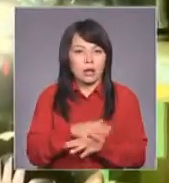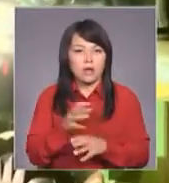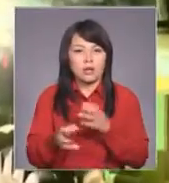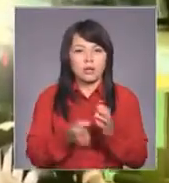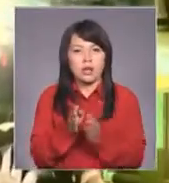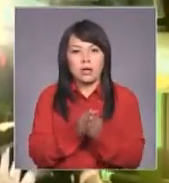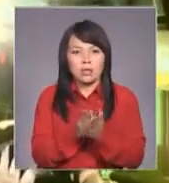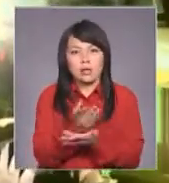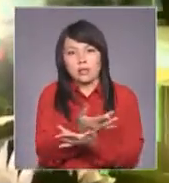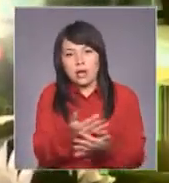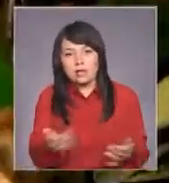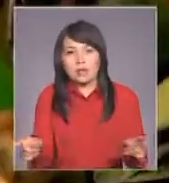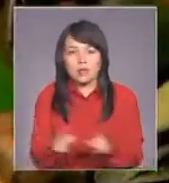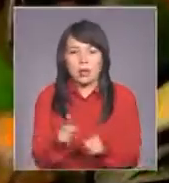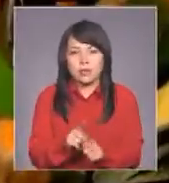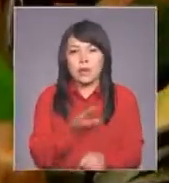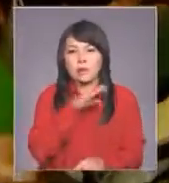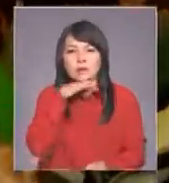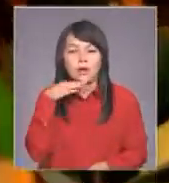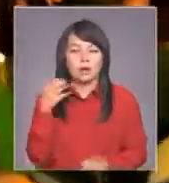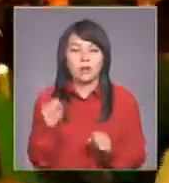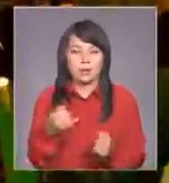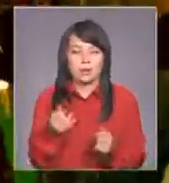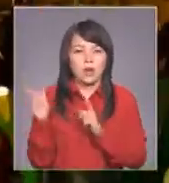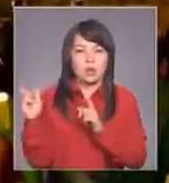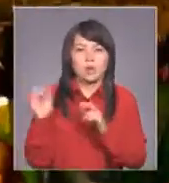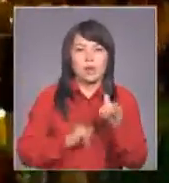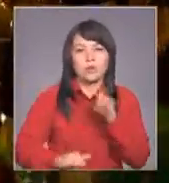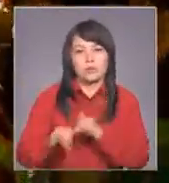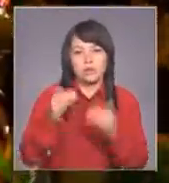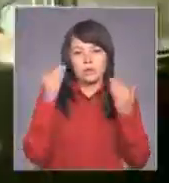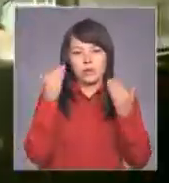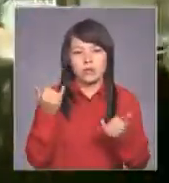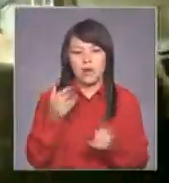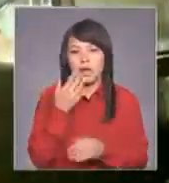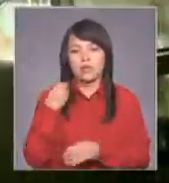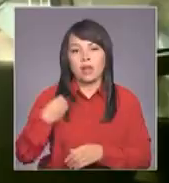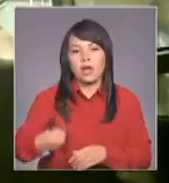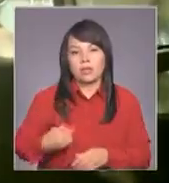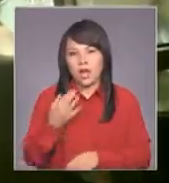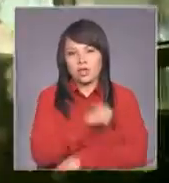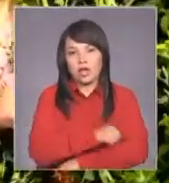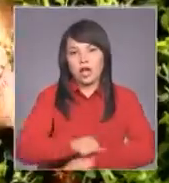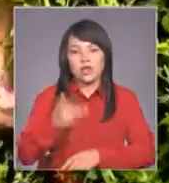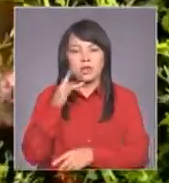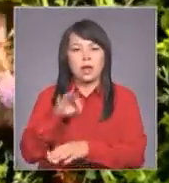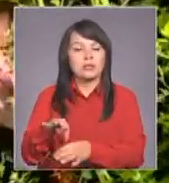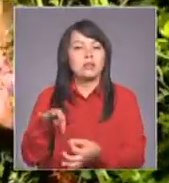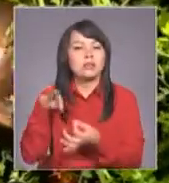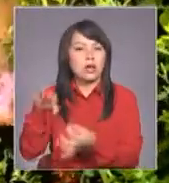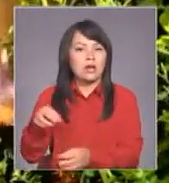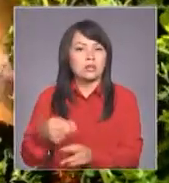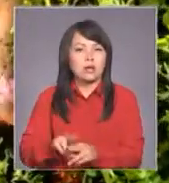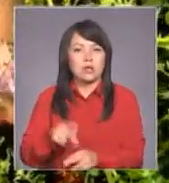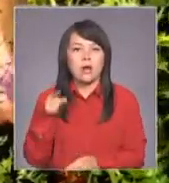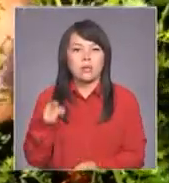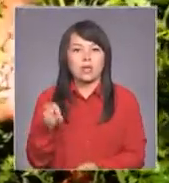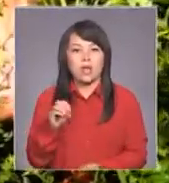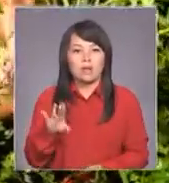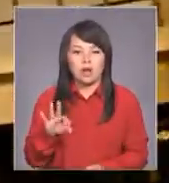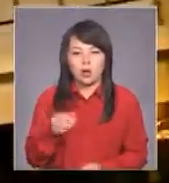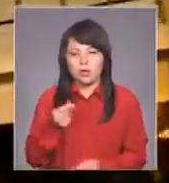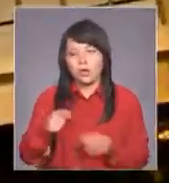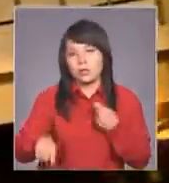пен көкөніс тиелген ондаған неміс жүк көлігі Франциямен шекарада тұр. Олардың әр сағаты 1000 евро шығын